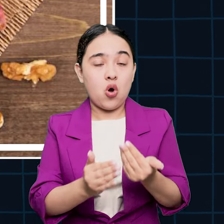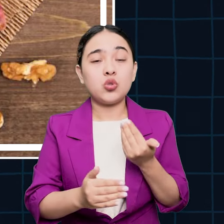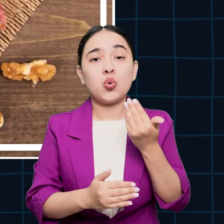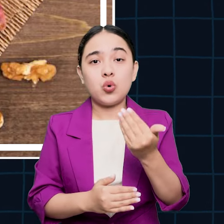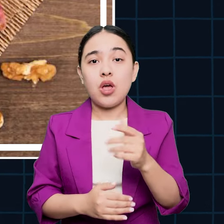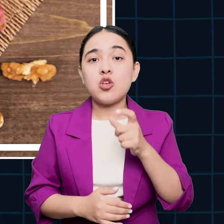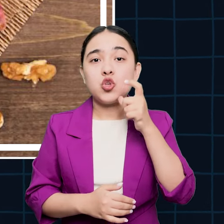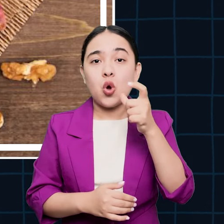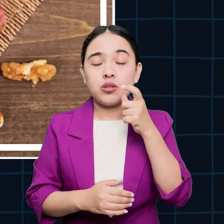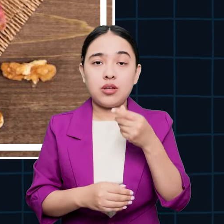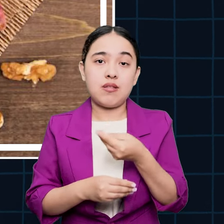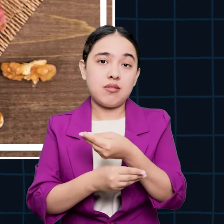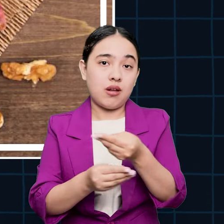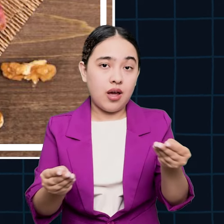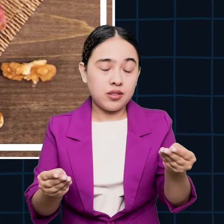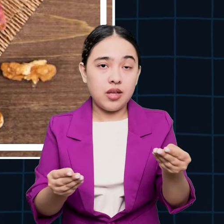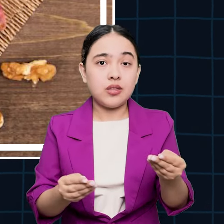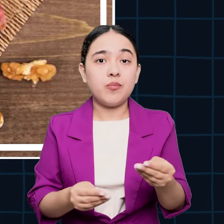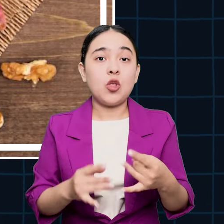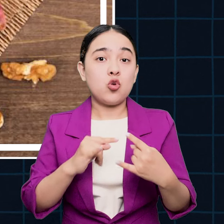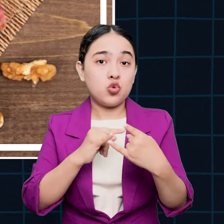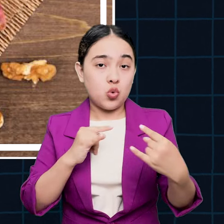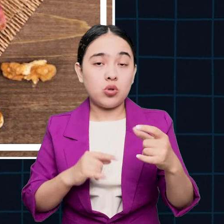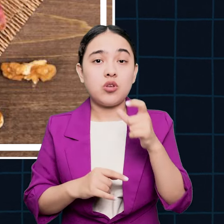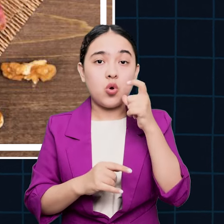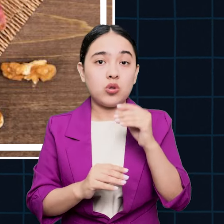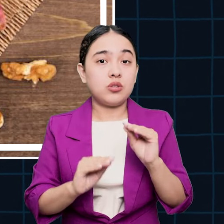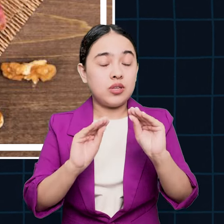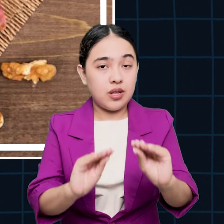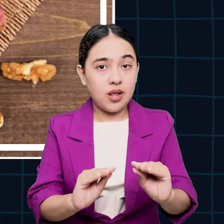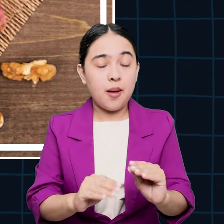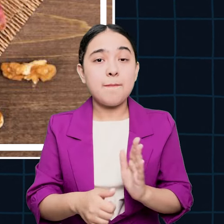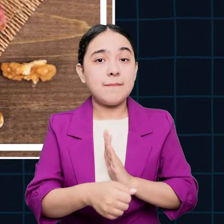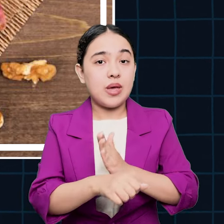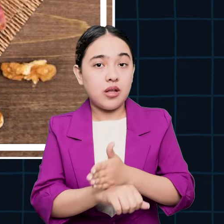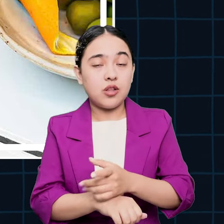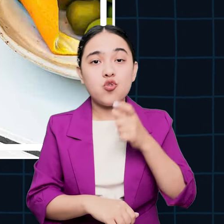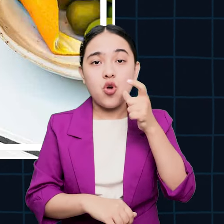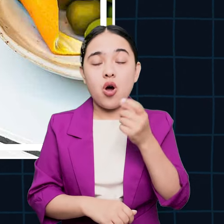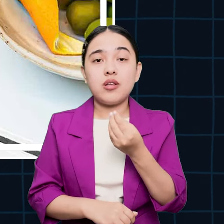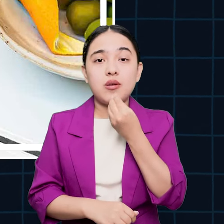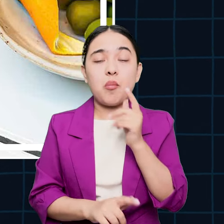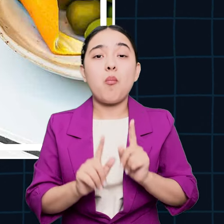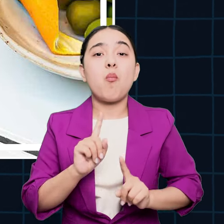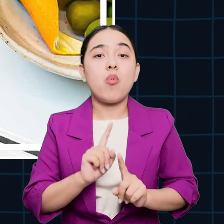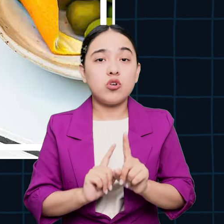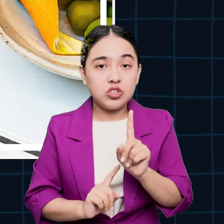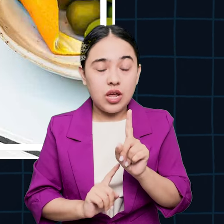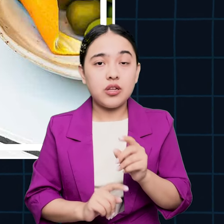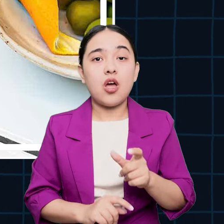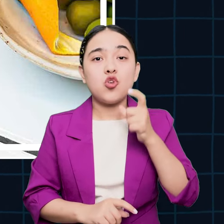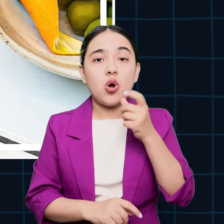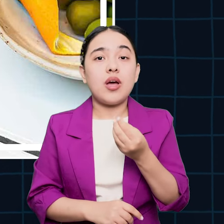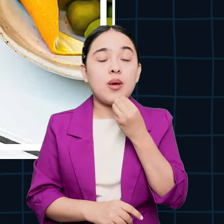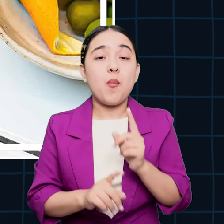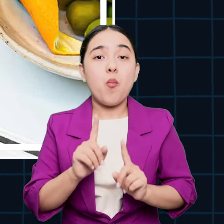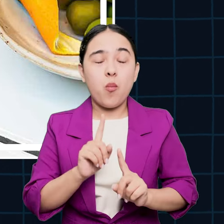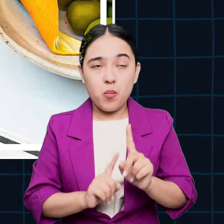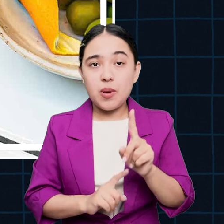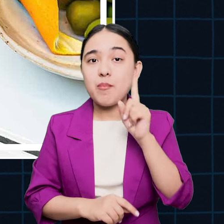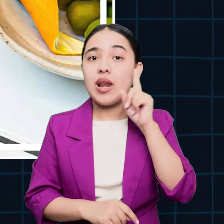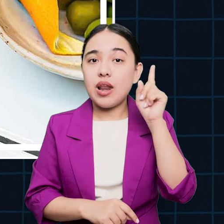ularga yong'oqlarni tarqatadi. Ya'ni stol ustiga yong'oq qo'yadi. Mehmonlar yong'oq yeyishni boshlaydi. Yong'oq yeyishni